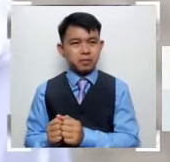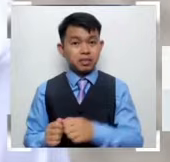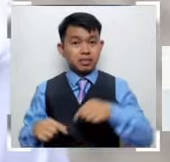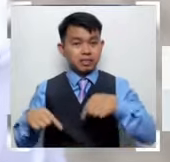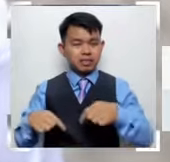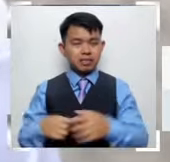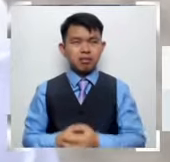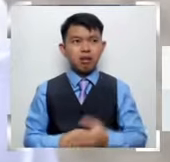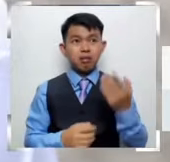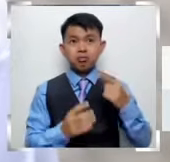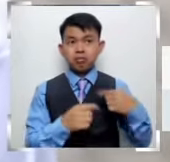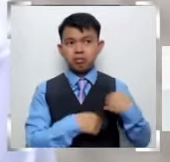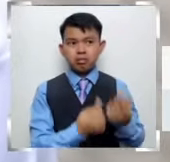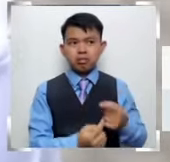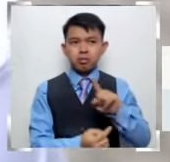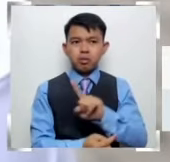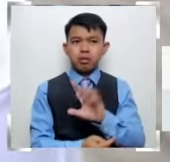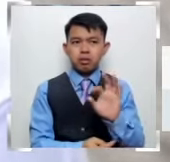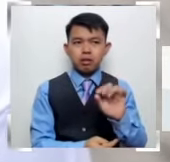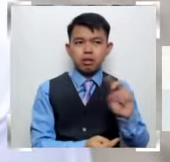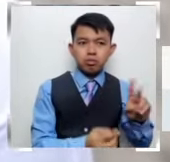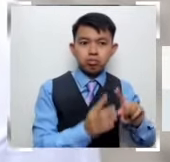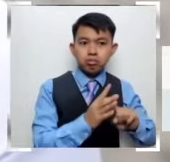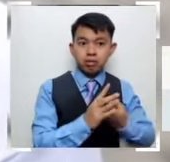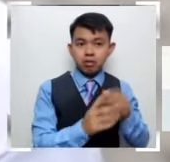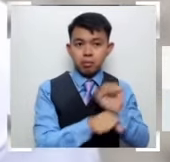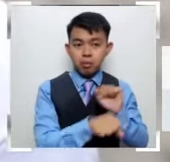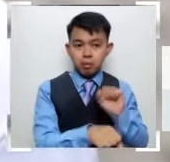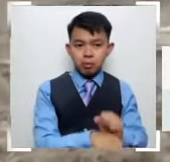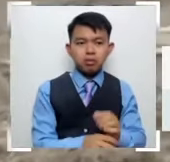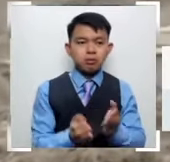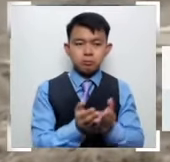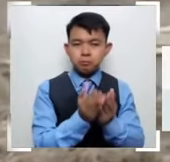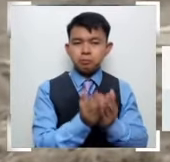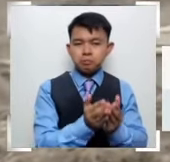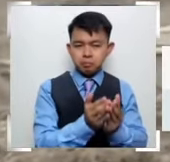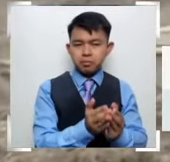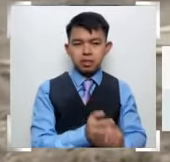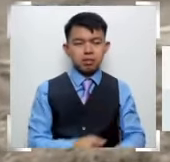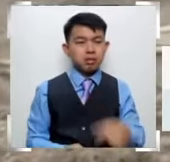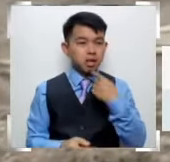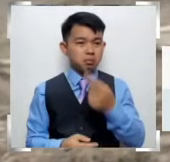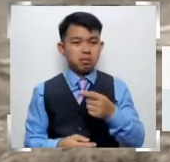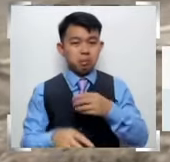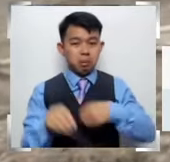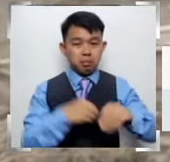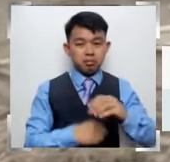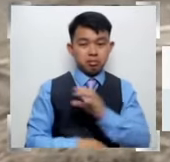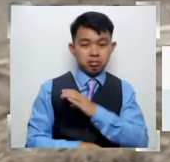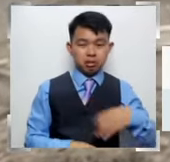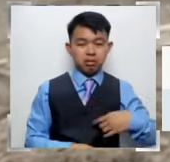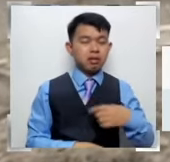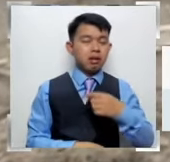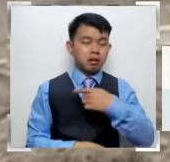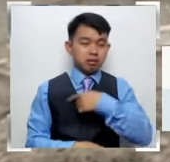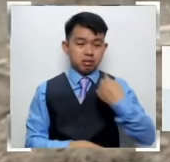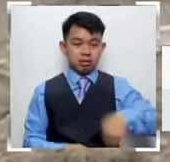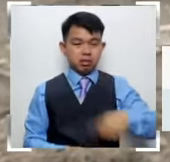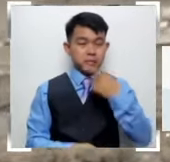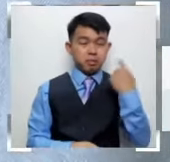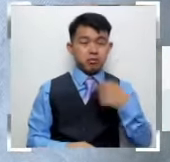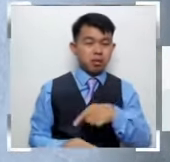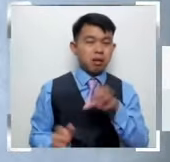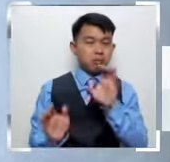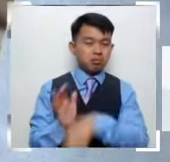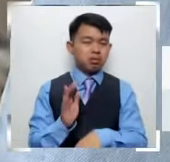1992 pa ako nag-umpisa. Sabi nila, papalitan tayo ng Chinese kasi mura sila. Timing din ang desisyon para kay Admiral Minanga na first time sasampa sa